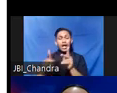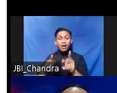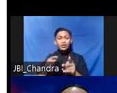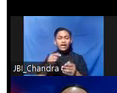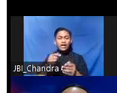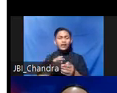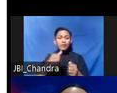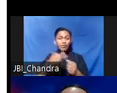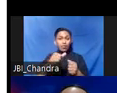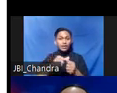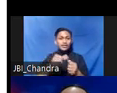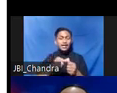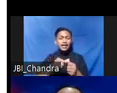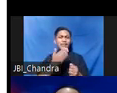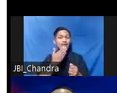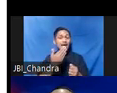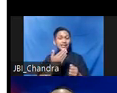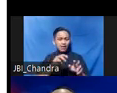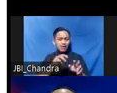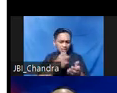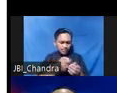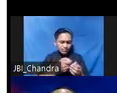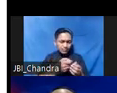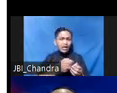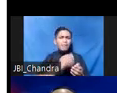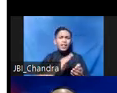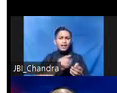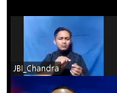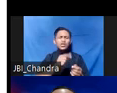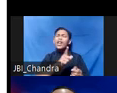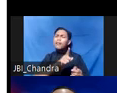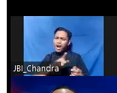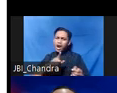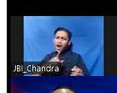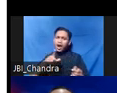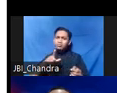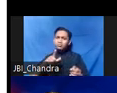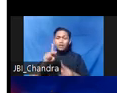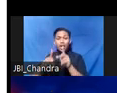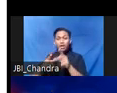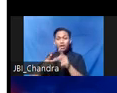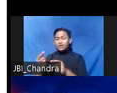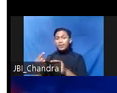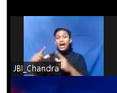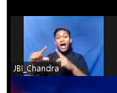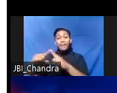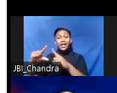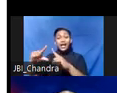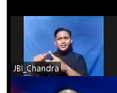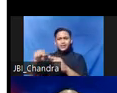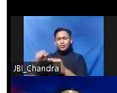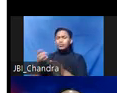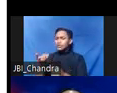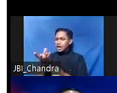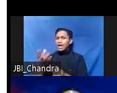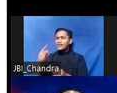menggunakan manajemen refresh Store software kita akan lebih menghemat waktu dan daripada kita sulit-sulit